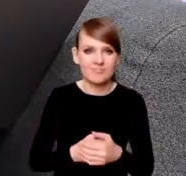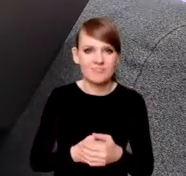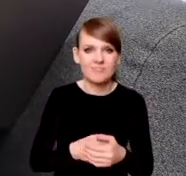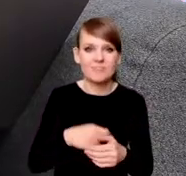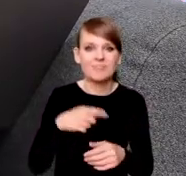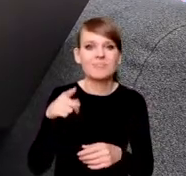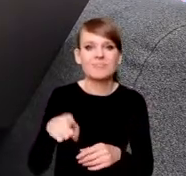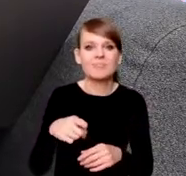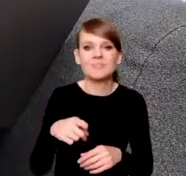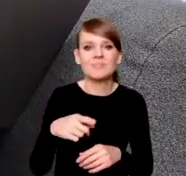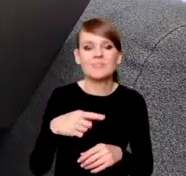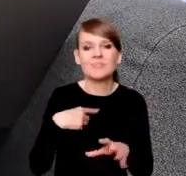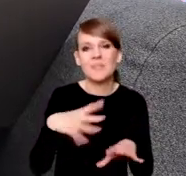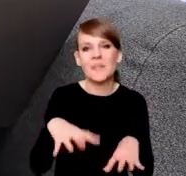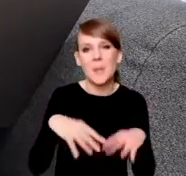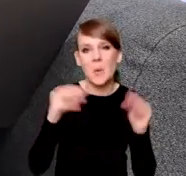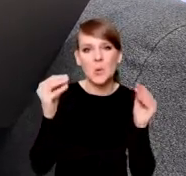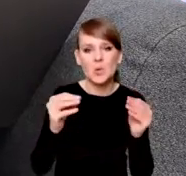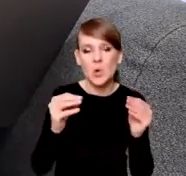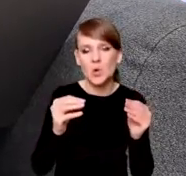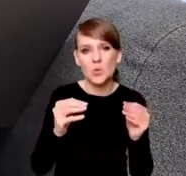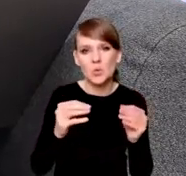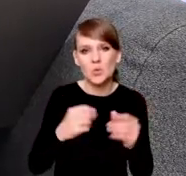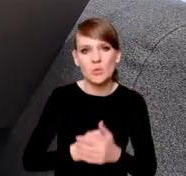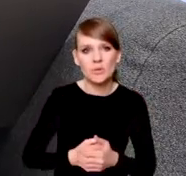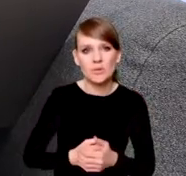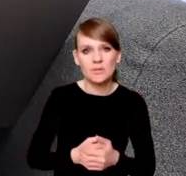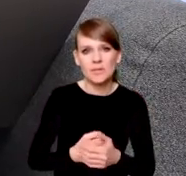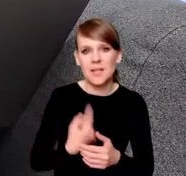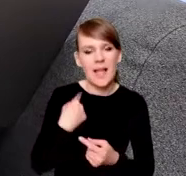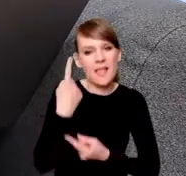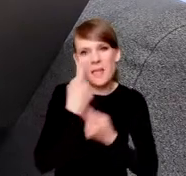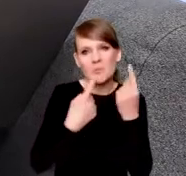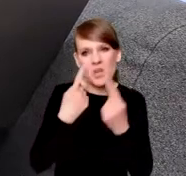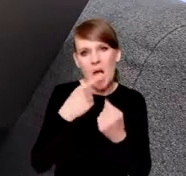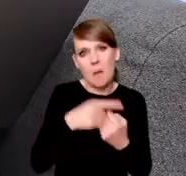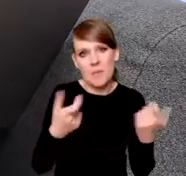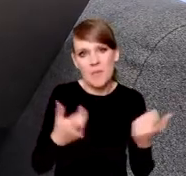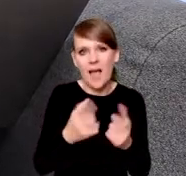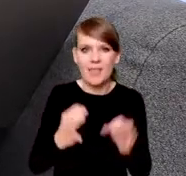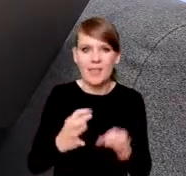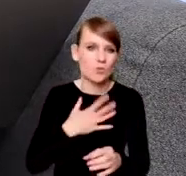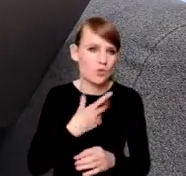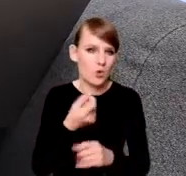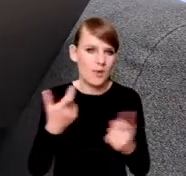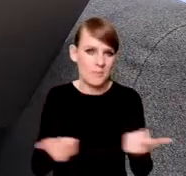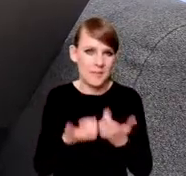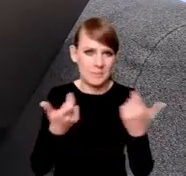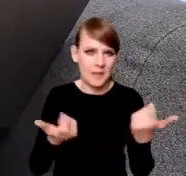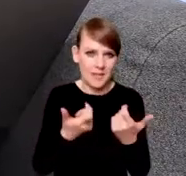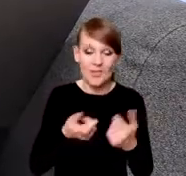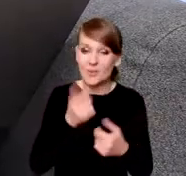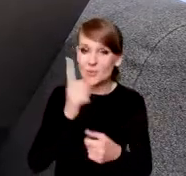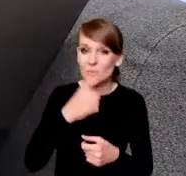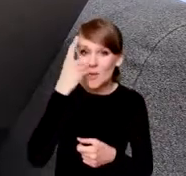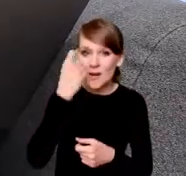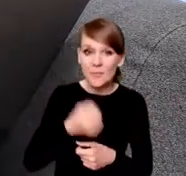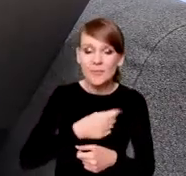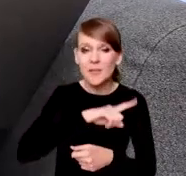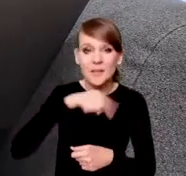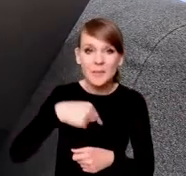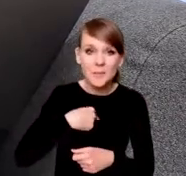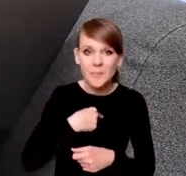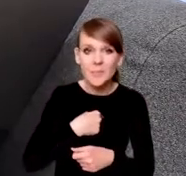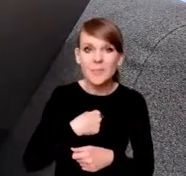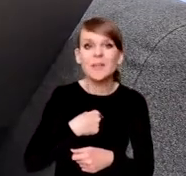mnie nie brzmiały jakby niebezpiecznie, a teraz trochę niebezpiecznie, bo pamiętajmy, że my jesteśmy w obszarze